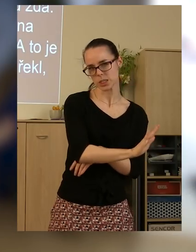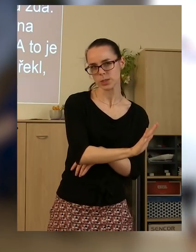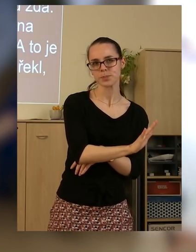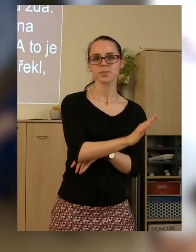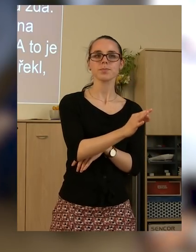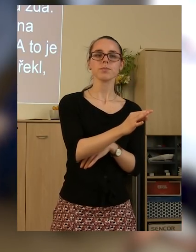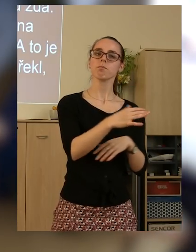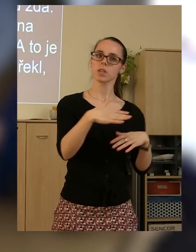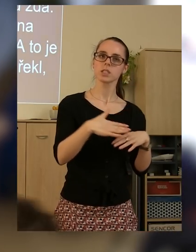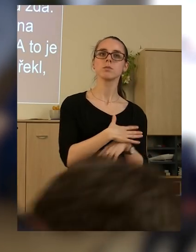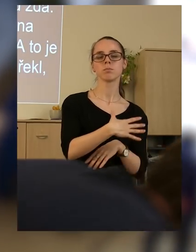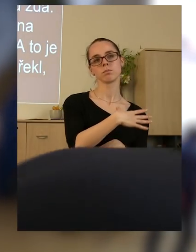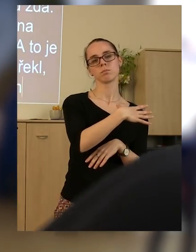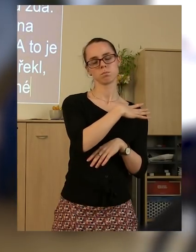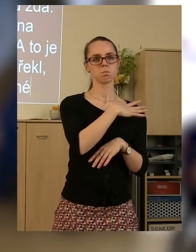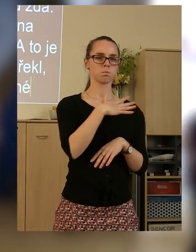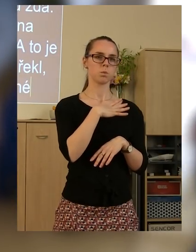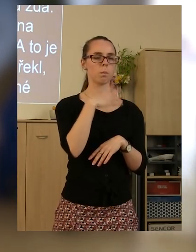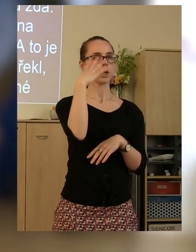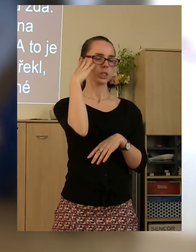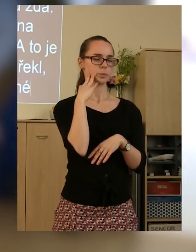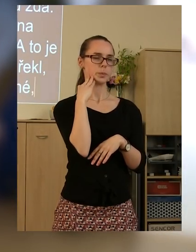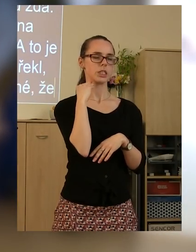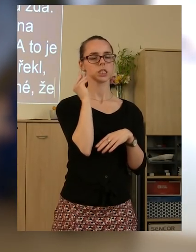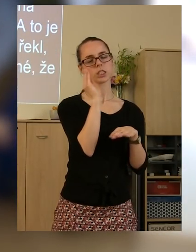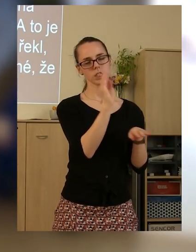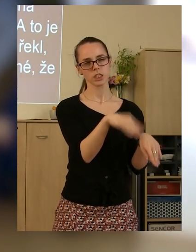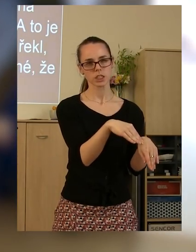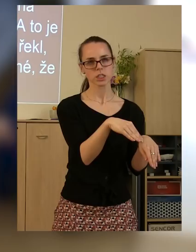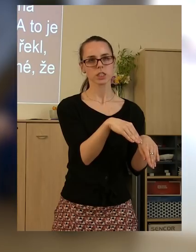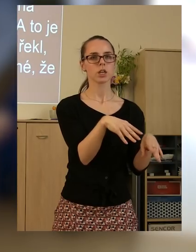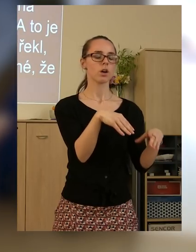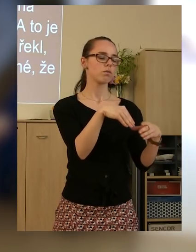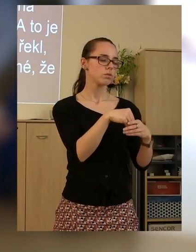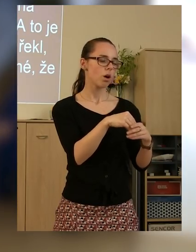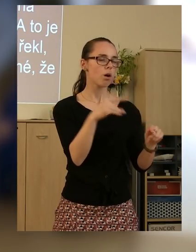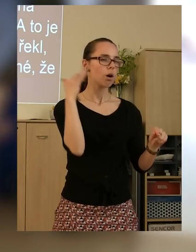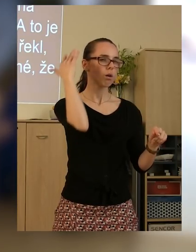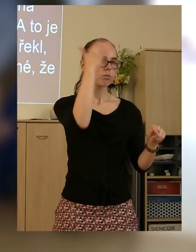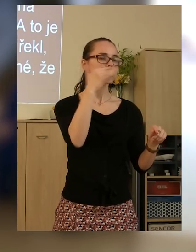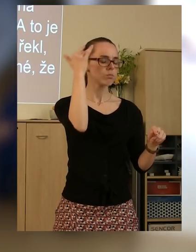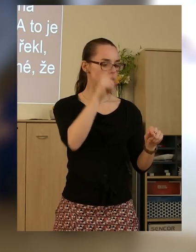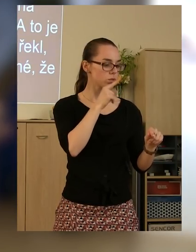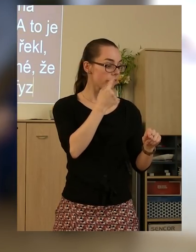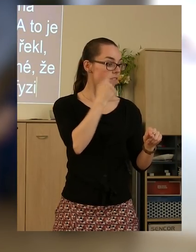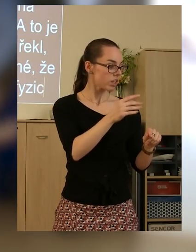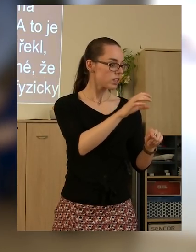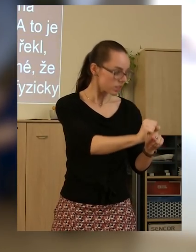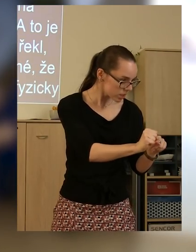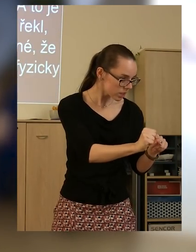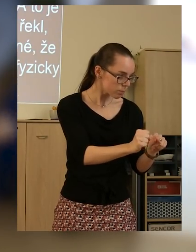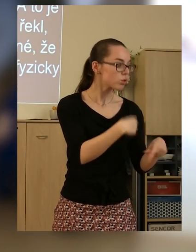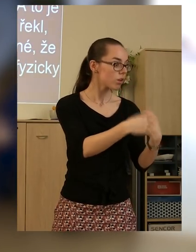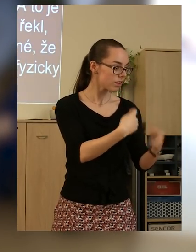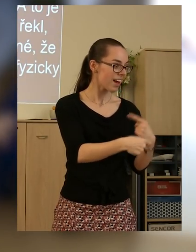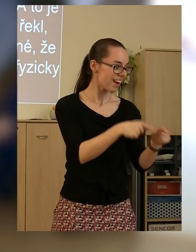docela přirozený. Jo? Že vlastně jakoby personifikujou fyzicky to, o čem se jim zdá. Jak říkám,